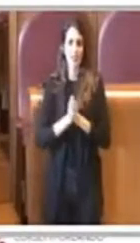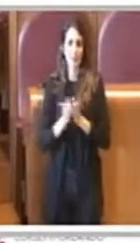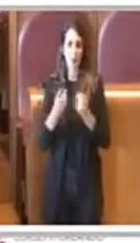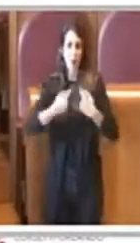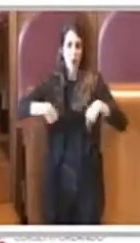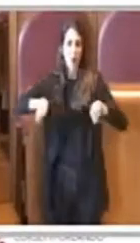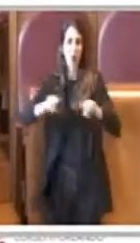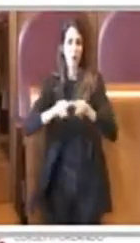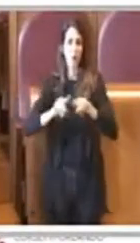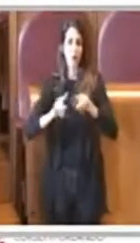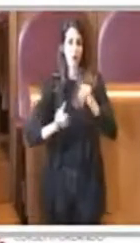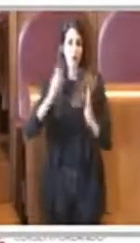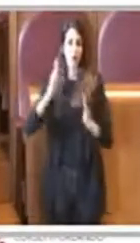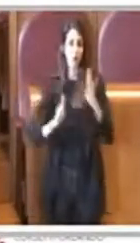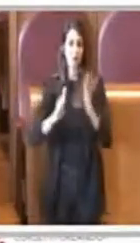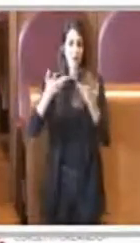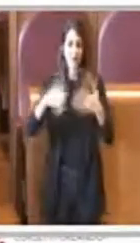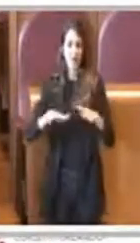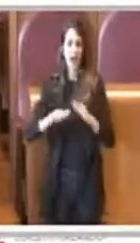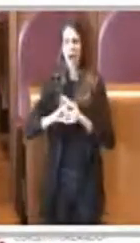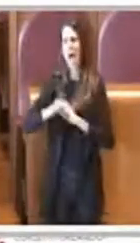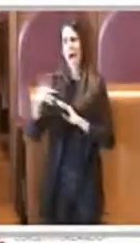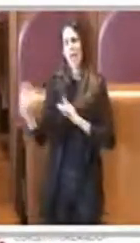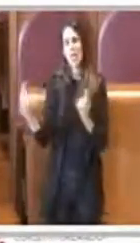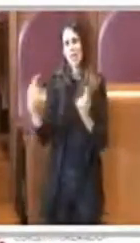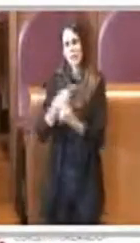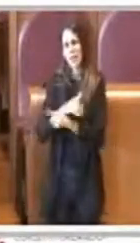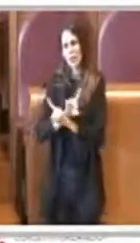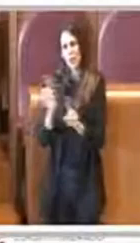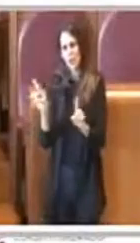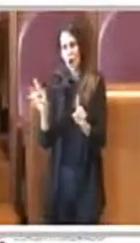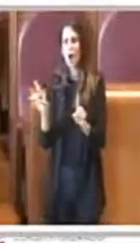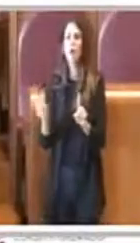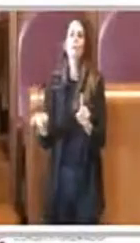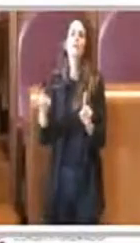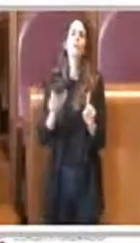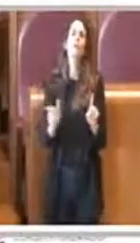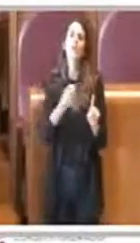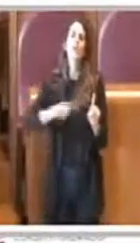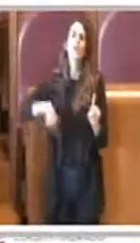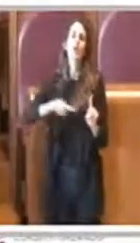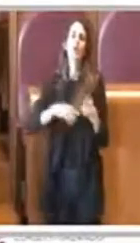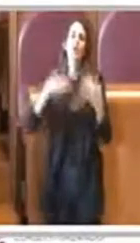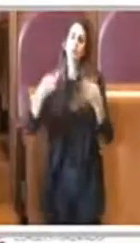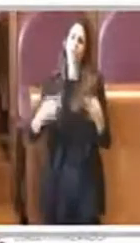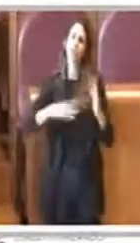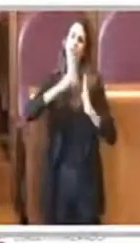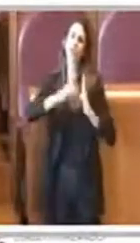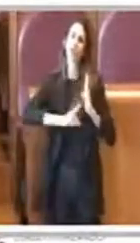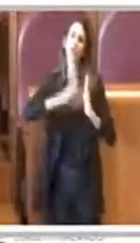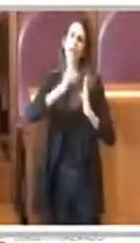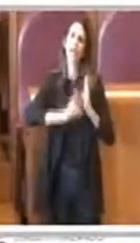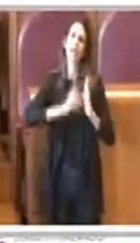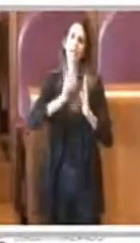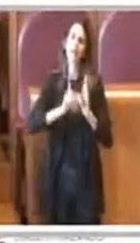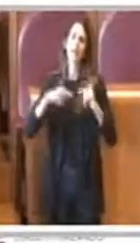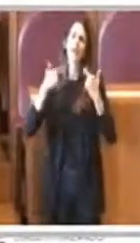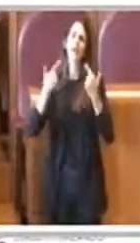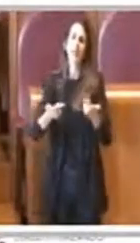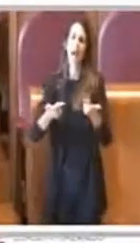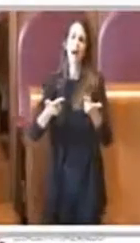commissione, altri invece no, e per questo motivo abbiamo approvato una delibera che quindi renderà omogenee